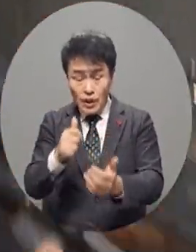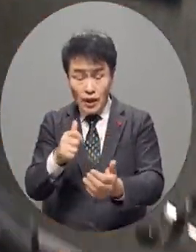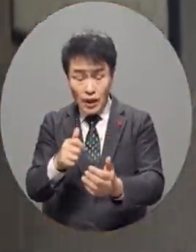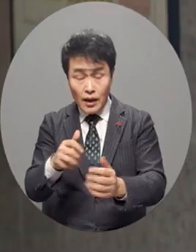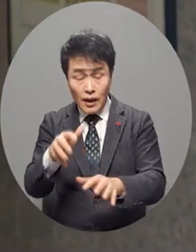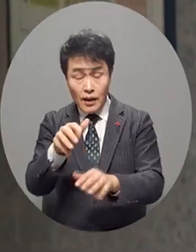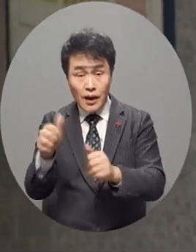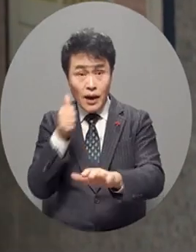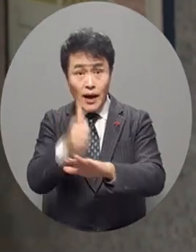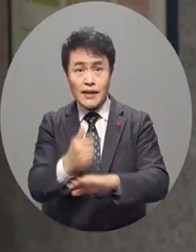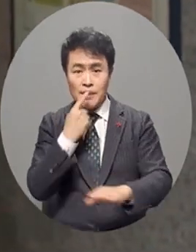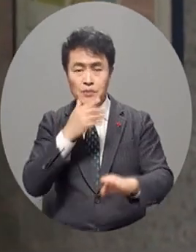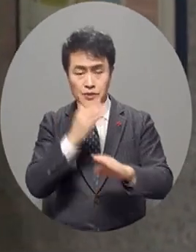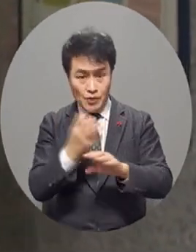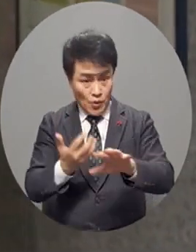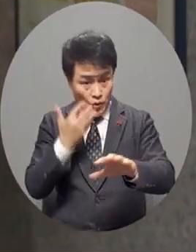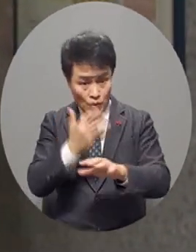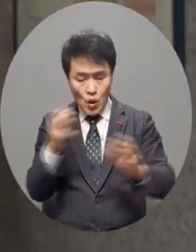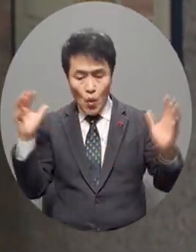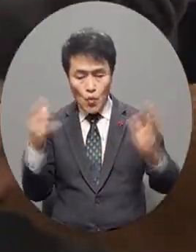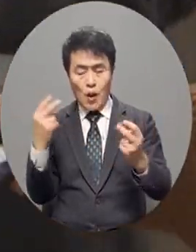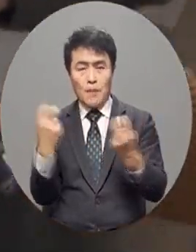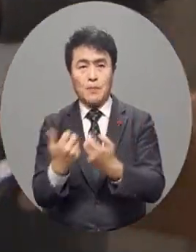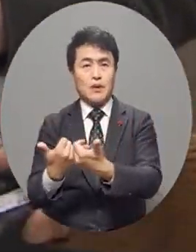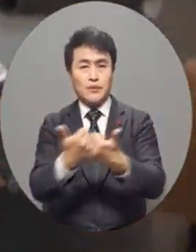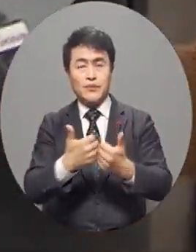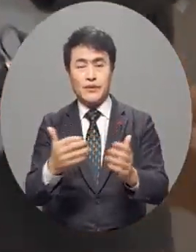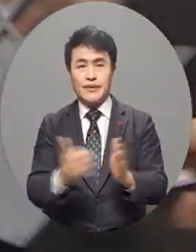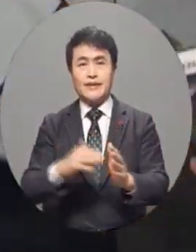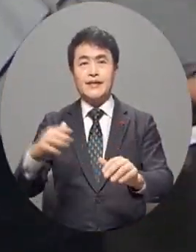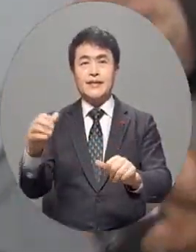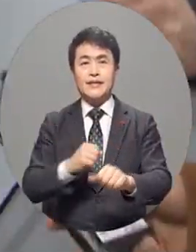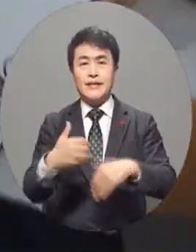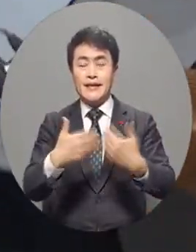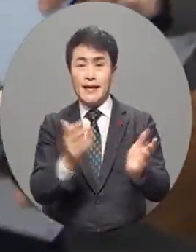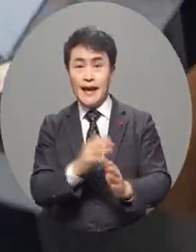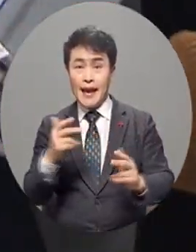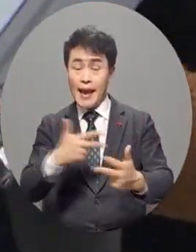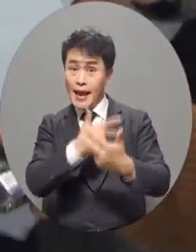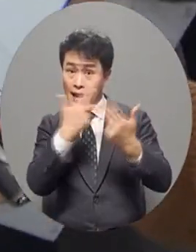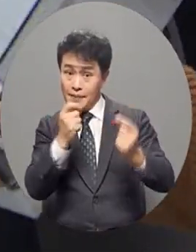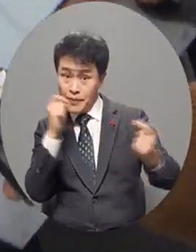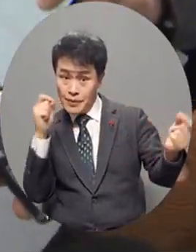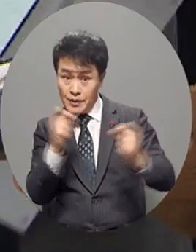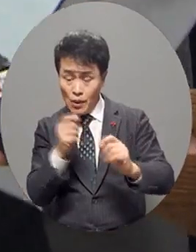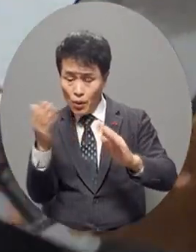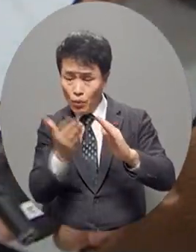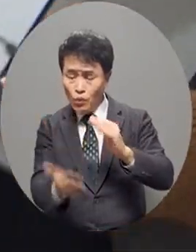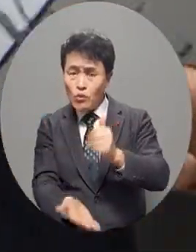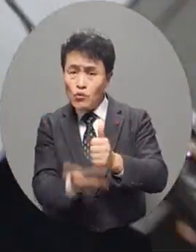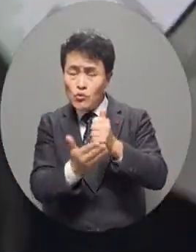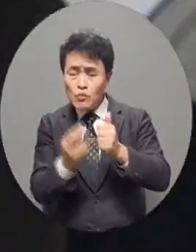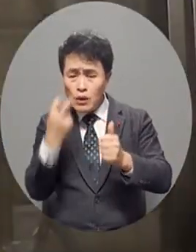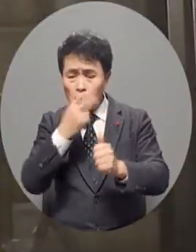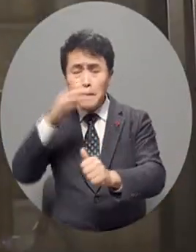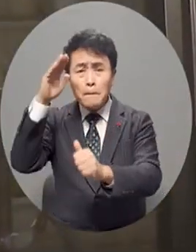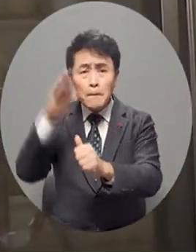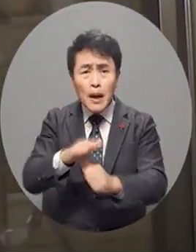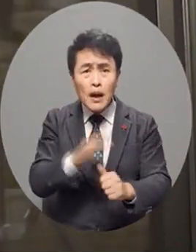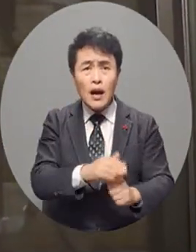민주당의 혁신과 통합 방안 필요성을 논의했습니다. 특히 친이재명계 지역구 공천 예비후보 심사